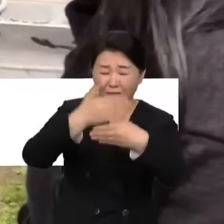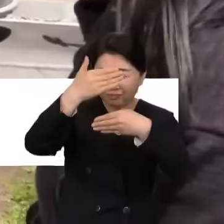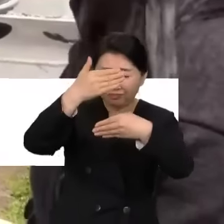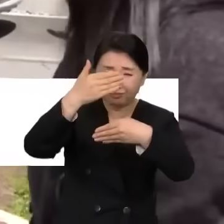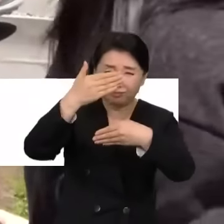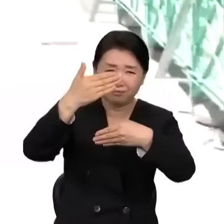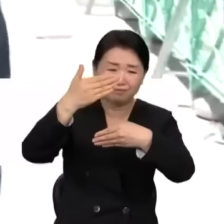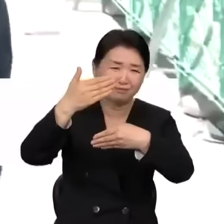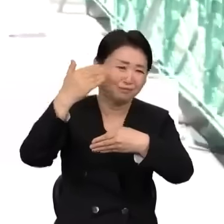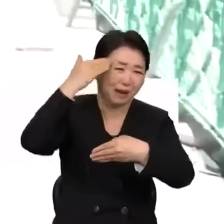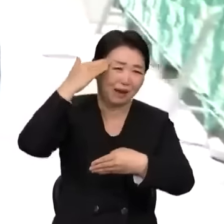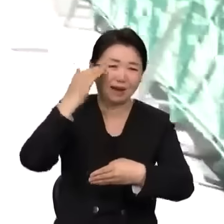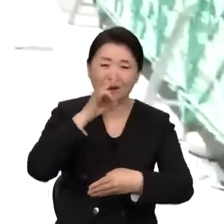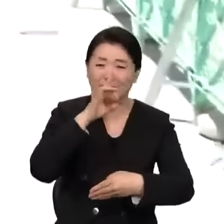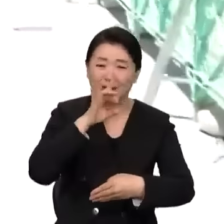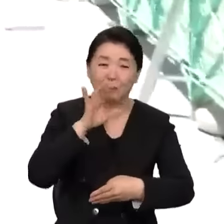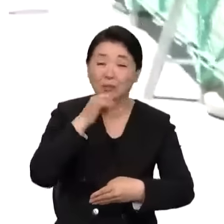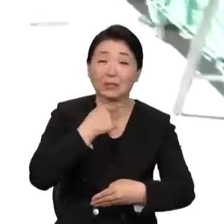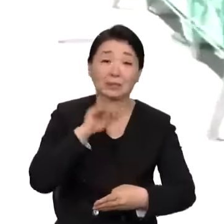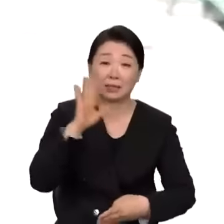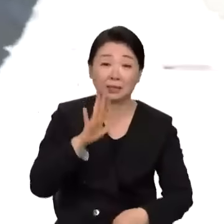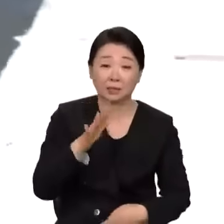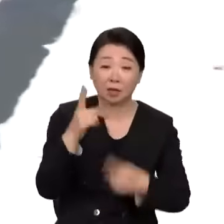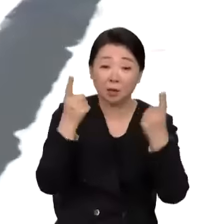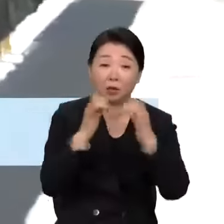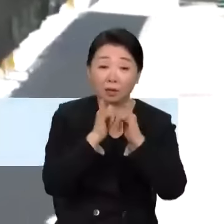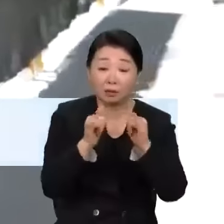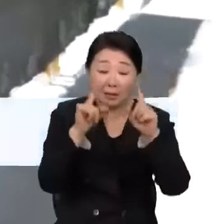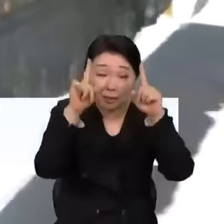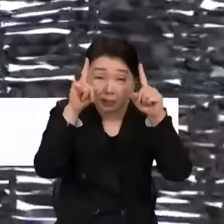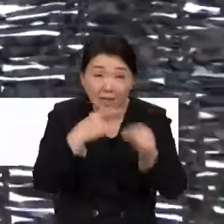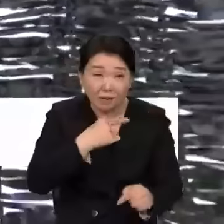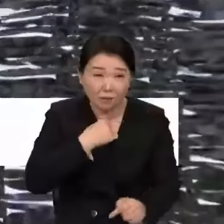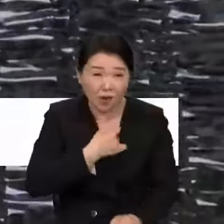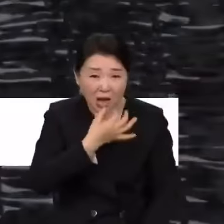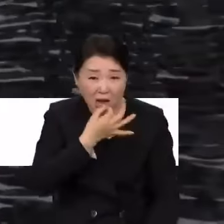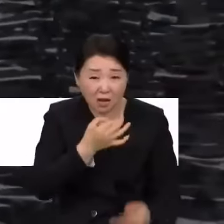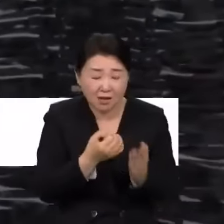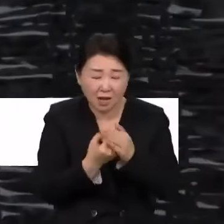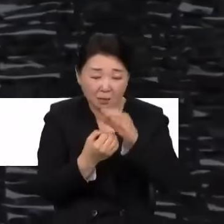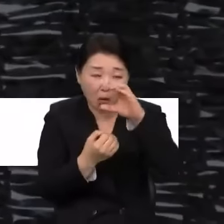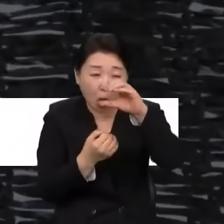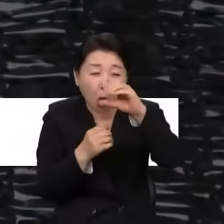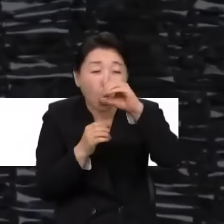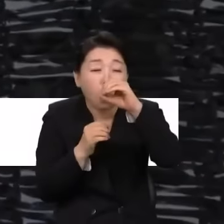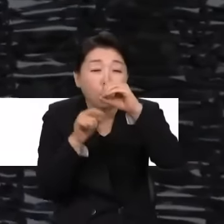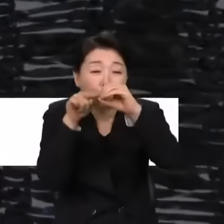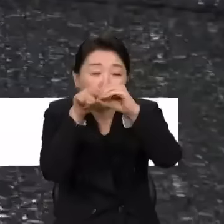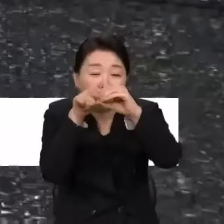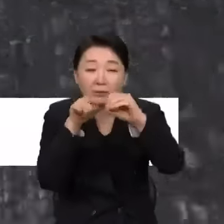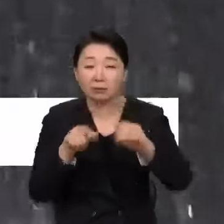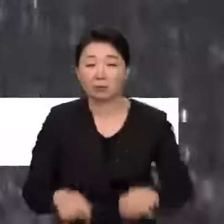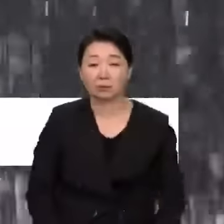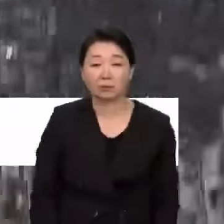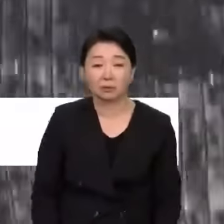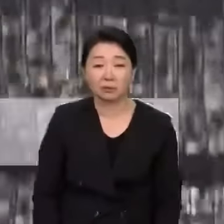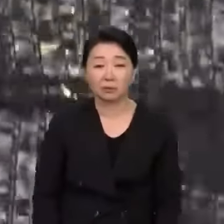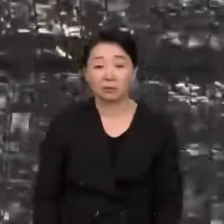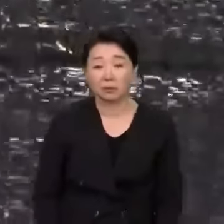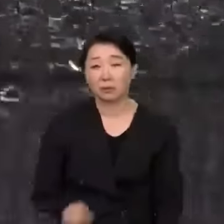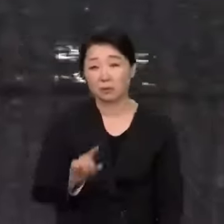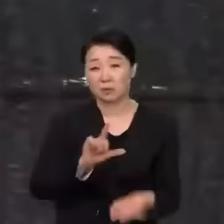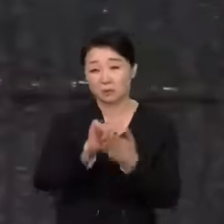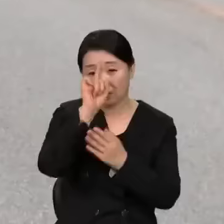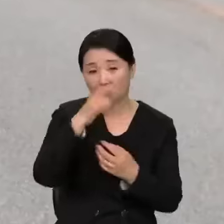We don't want to. 일부 관광객들은 그래도 사진을 찍겠다는 욕심에 가림막에 구멍을 뚫었습니다. 보다 못한 지자체